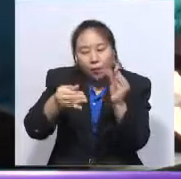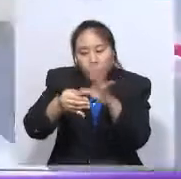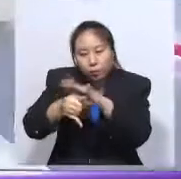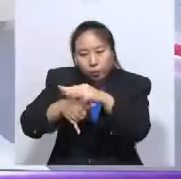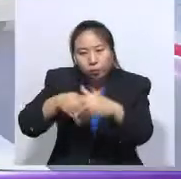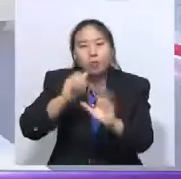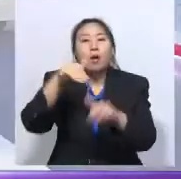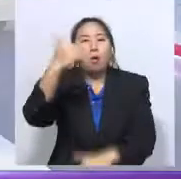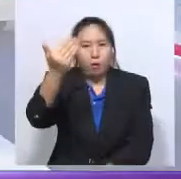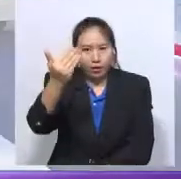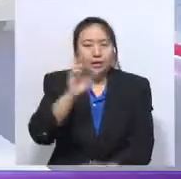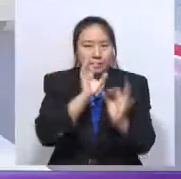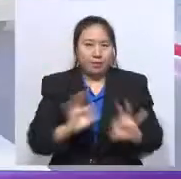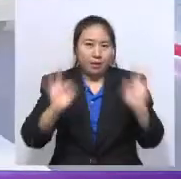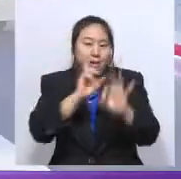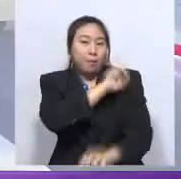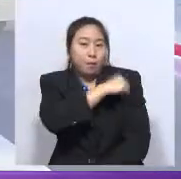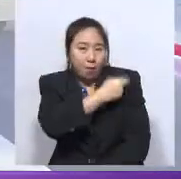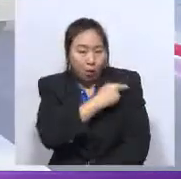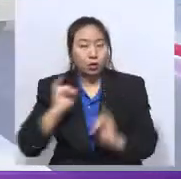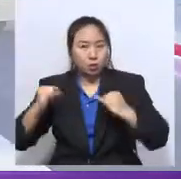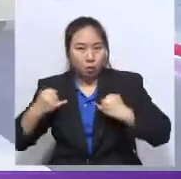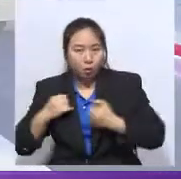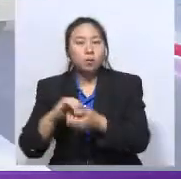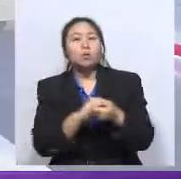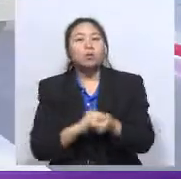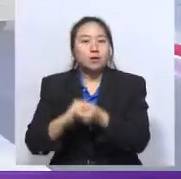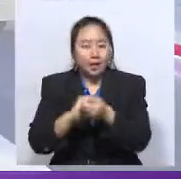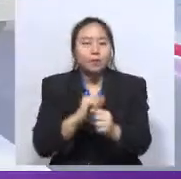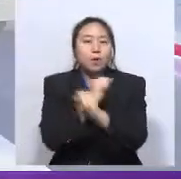ทั้งแพทย์และก็เจ้าของสัตว์เลี้ยงด้วย ใช่แล้วค่ะป้องกันการระบาดของโรคพิษสุนัขบ้านะคะ